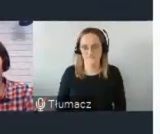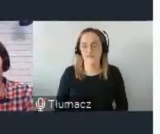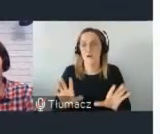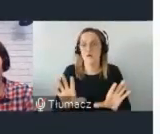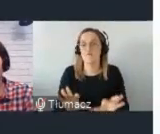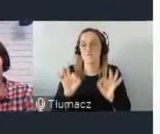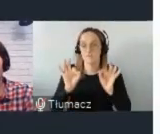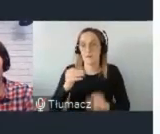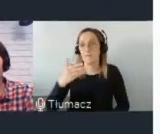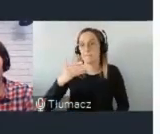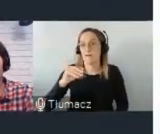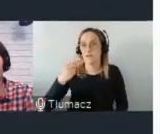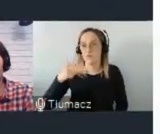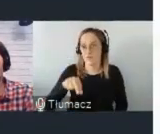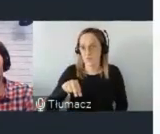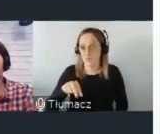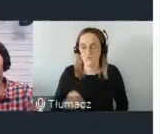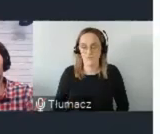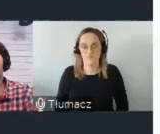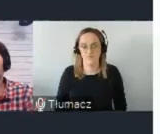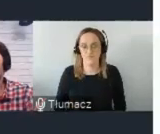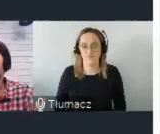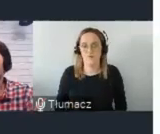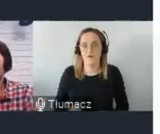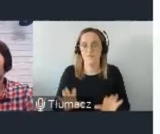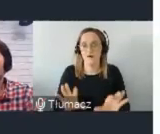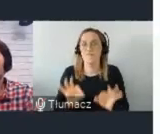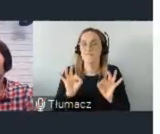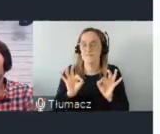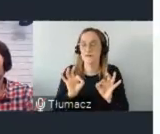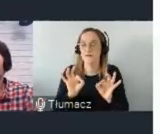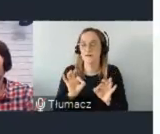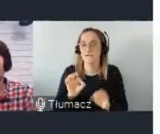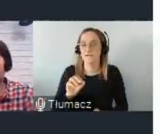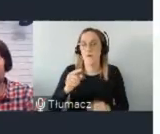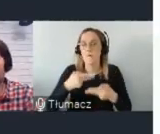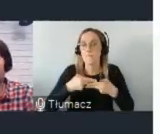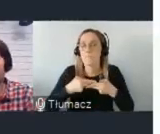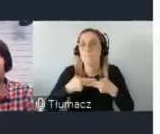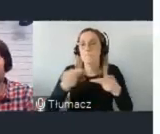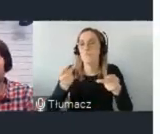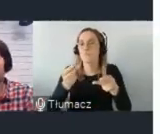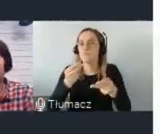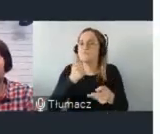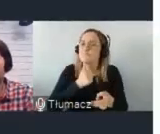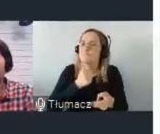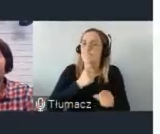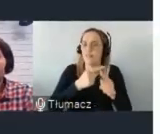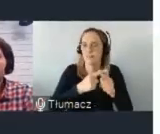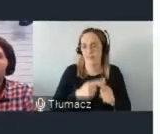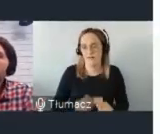wybrać menu i wybrać opcję publikuj do testowania.